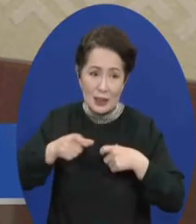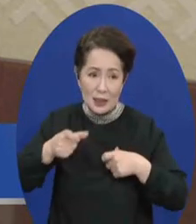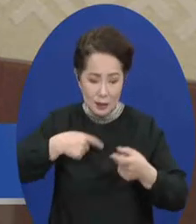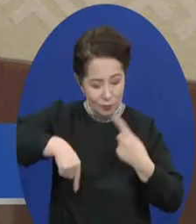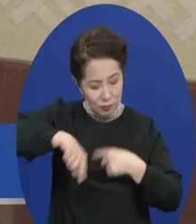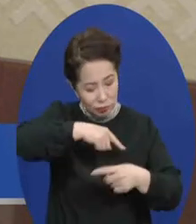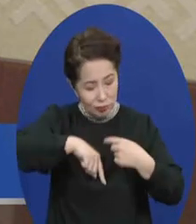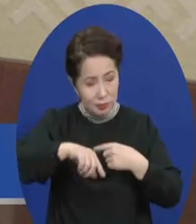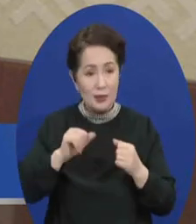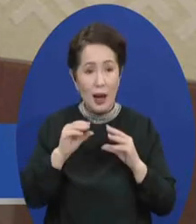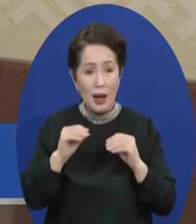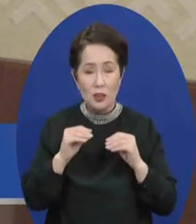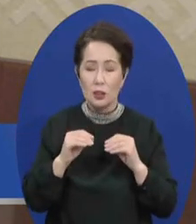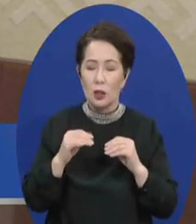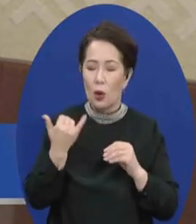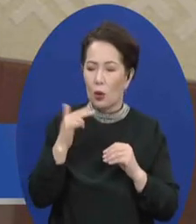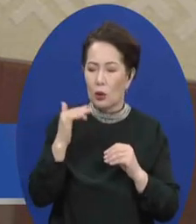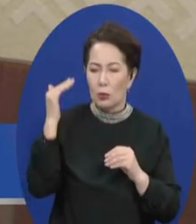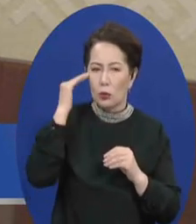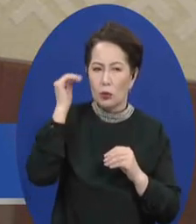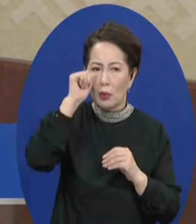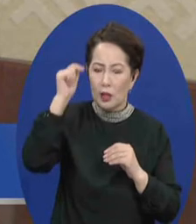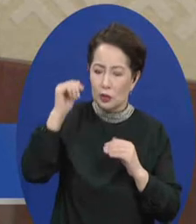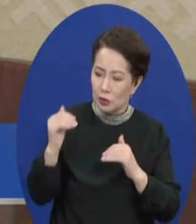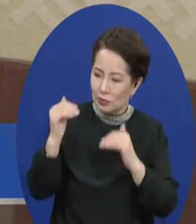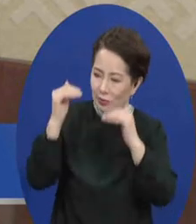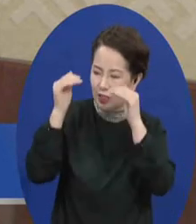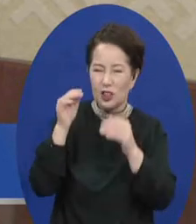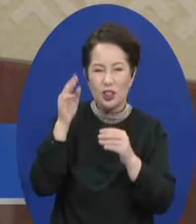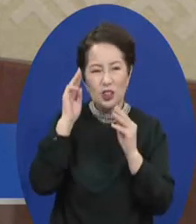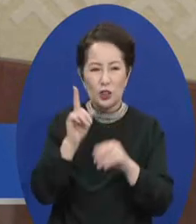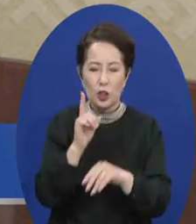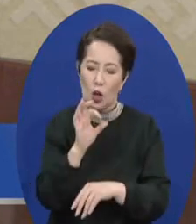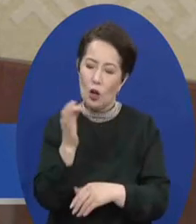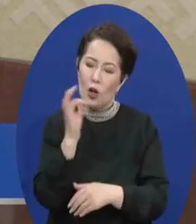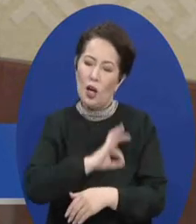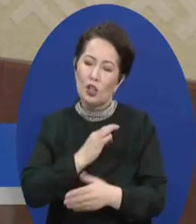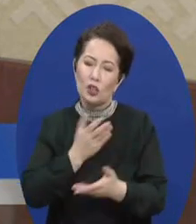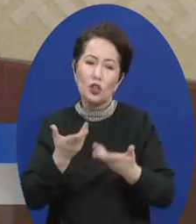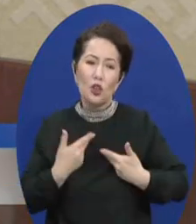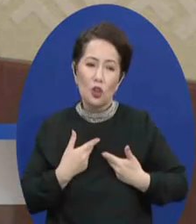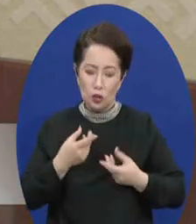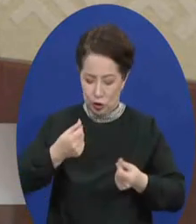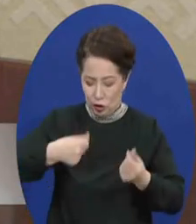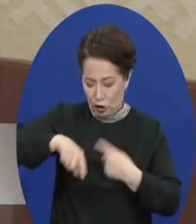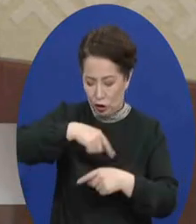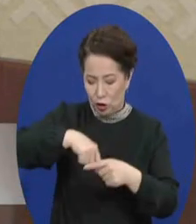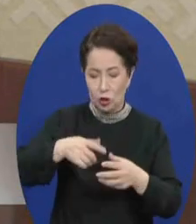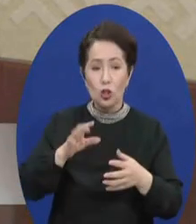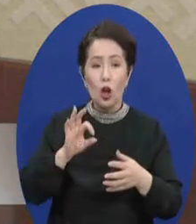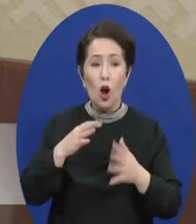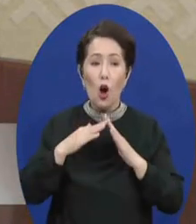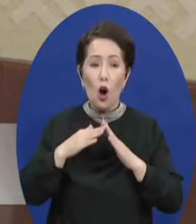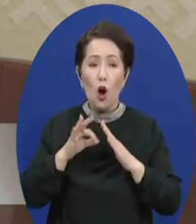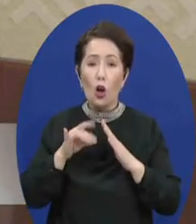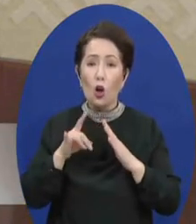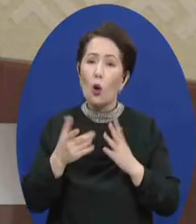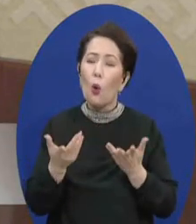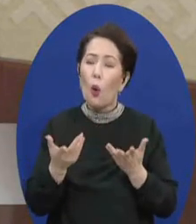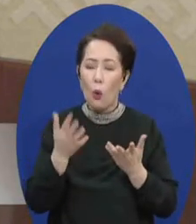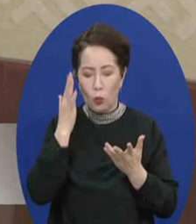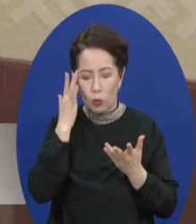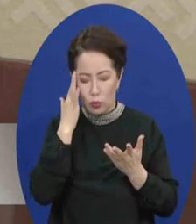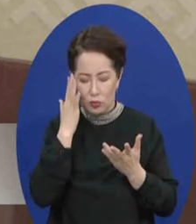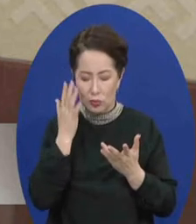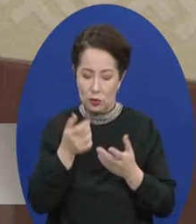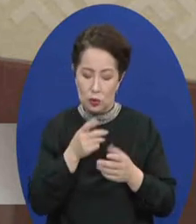оруулж хотын хөгжил уу, хотын тулгымцсан асуудлуудыг шийдвэрлэхэд өгөөж өгдөг ийм одоо эргэлтийн хөрөнгө болох вэ гэдэг тэр зохицуултууд өөрөвлөл